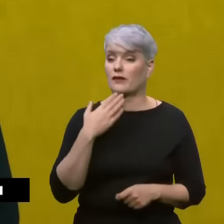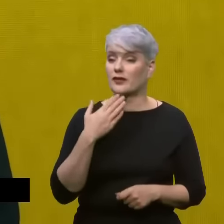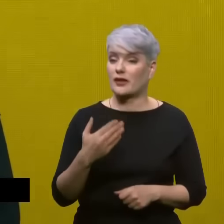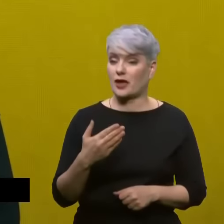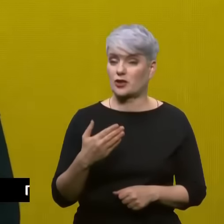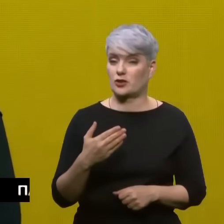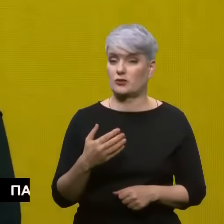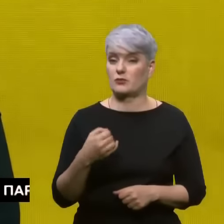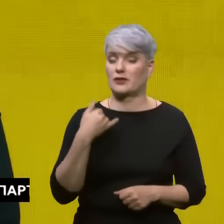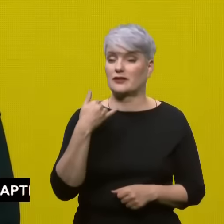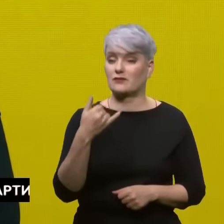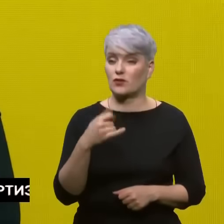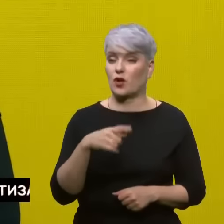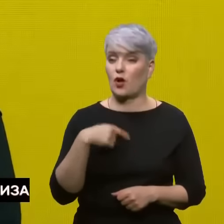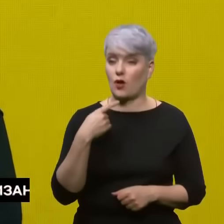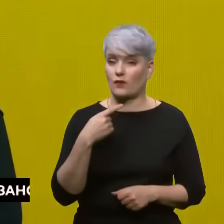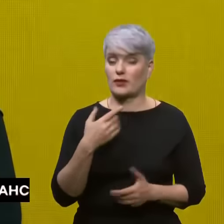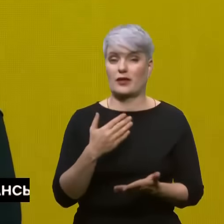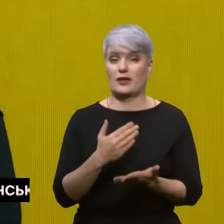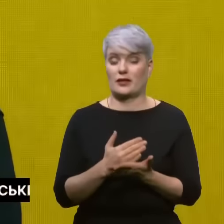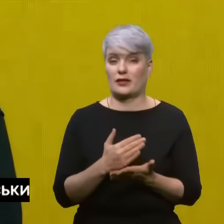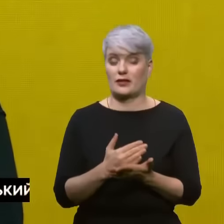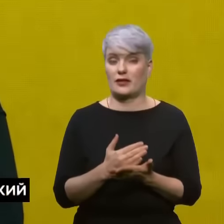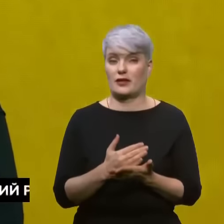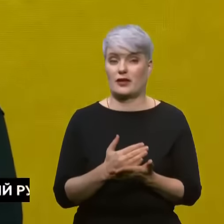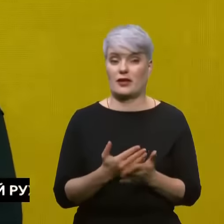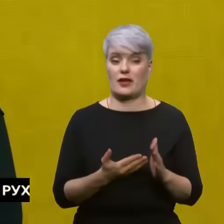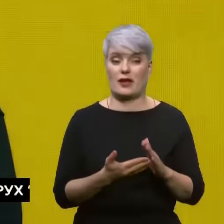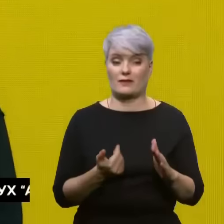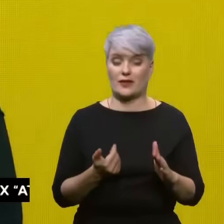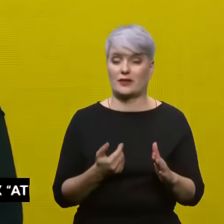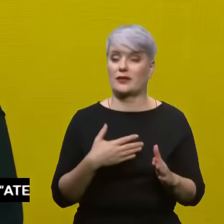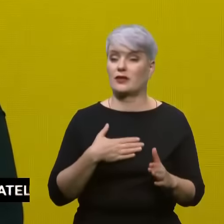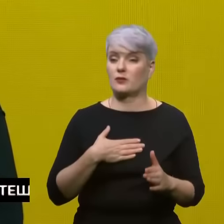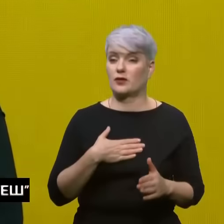вони просто дзвонили нам, говорили, ось є виклик, і ми